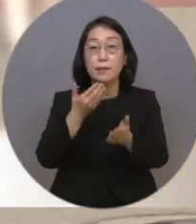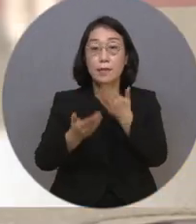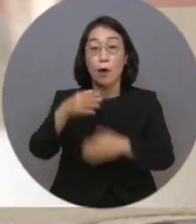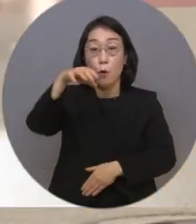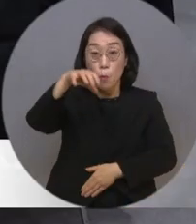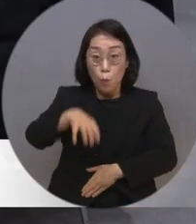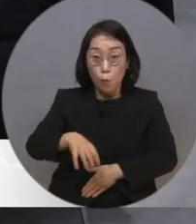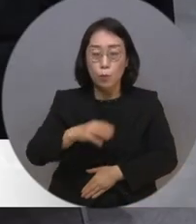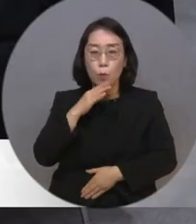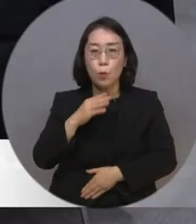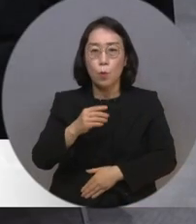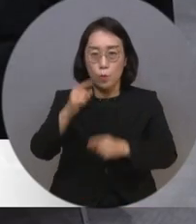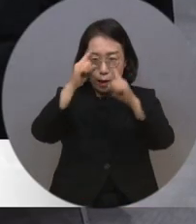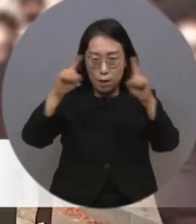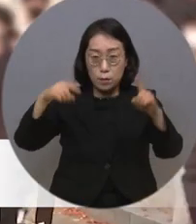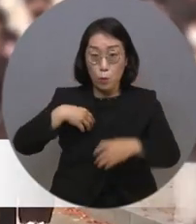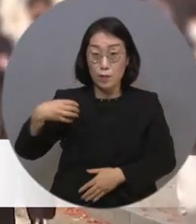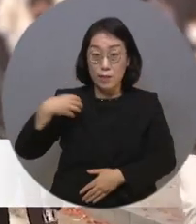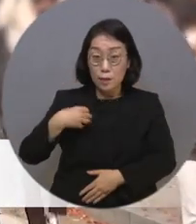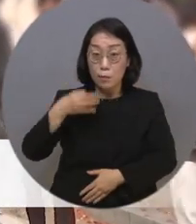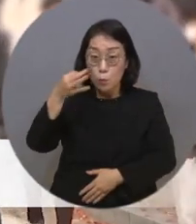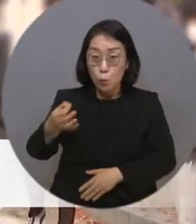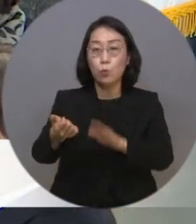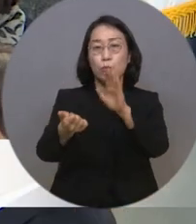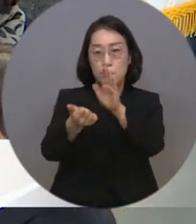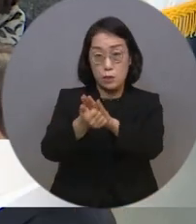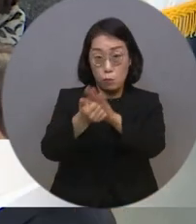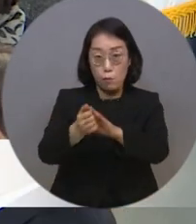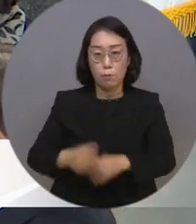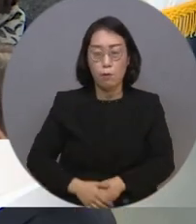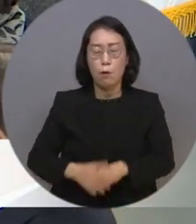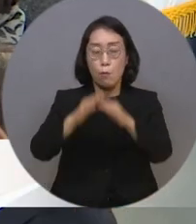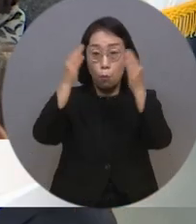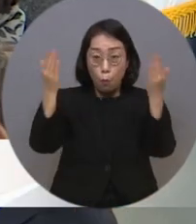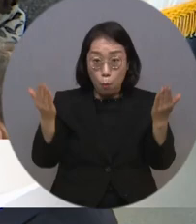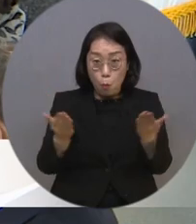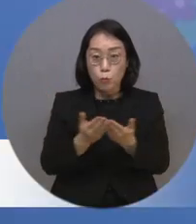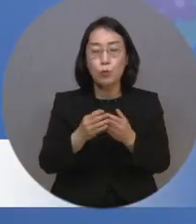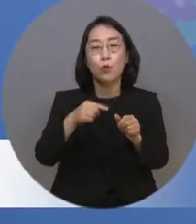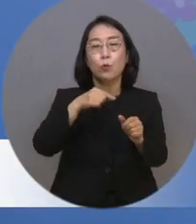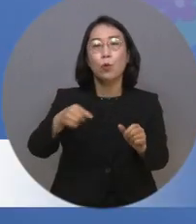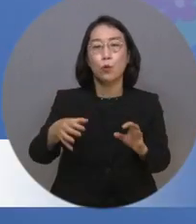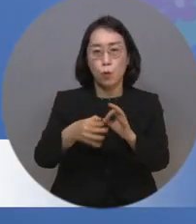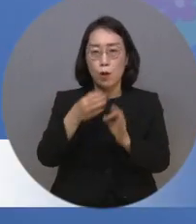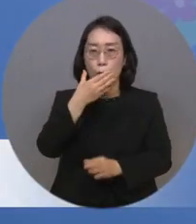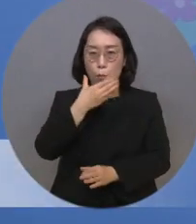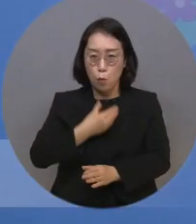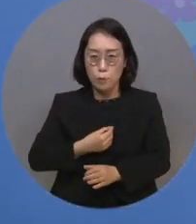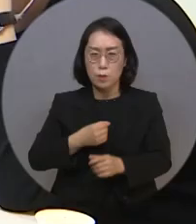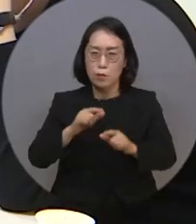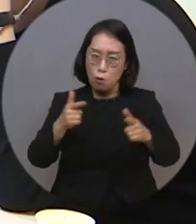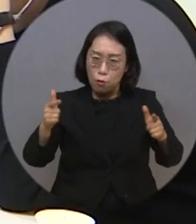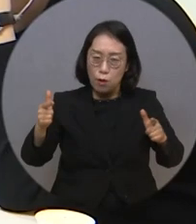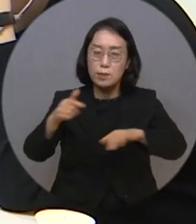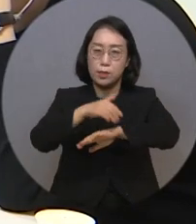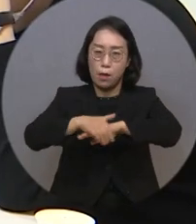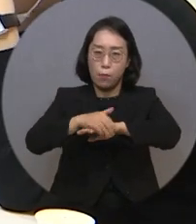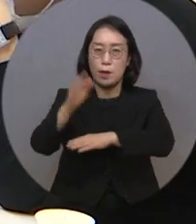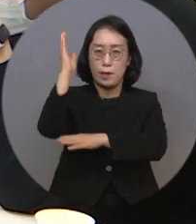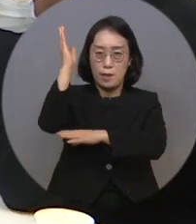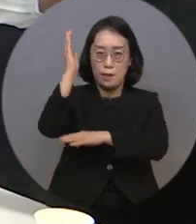대학생 등록금 본인부담금 전액 지원 등 올해는 교육 분야와 결합한 복지정책 진행 의사도 밝혔습니다.